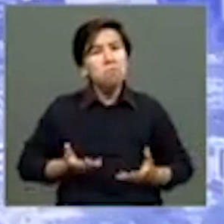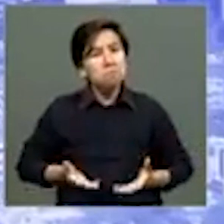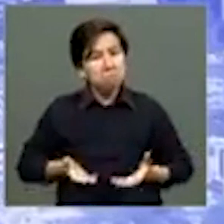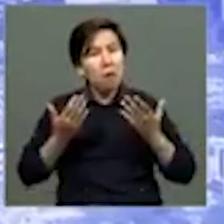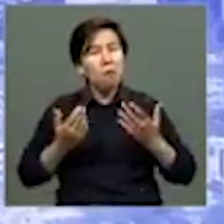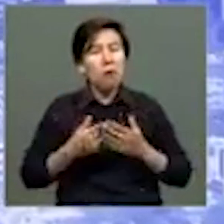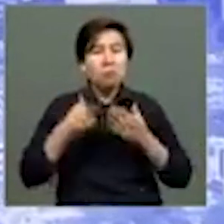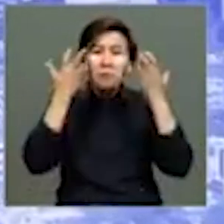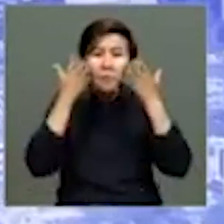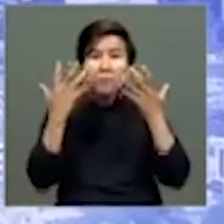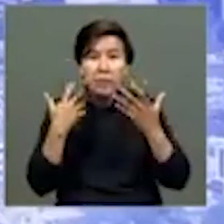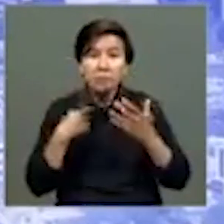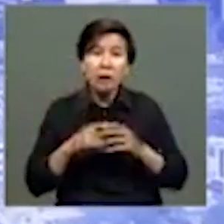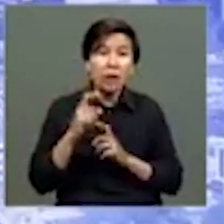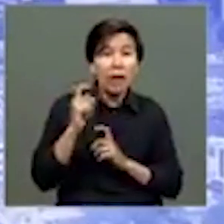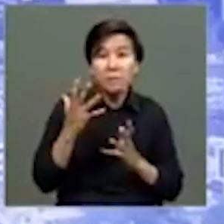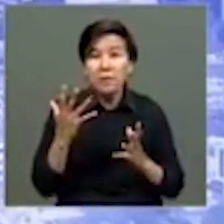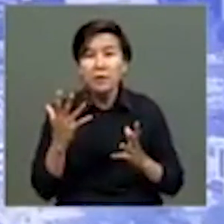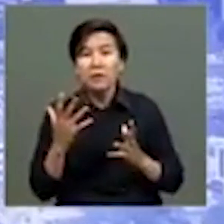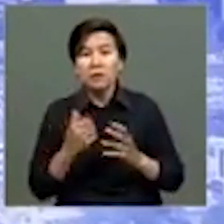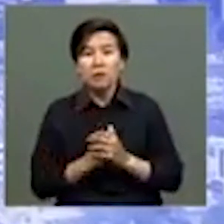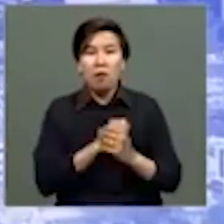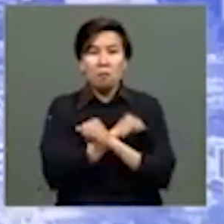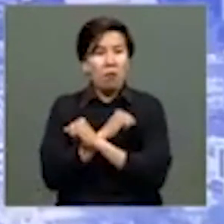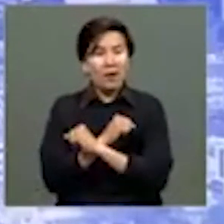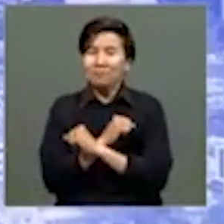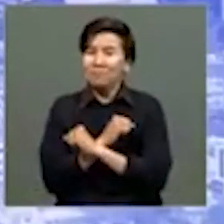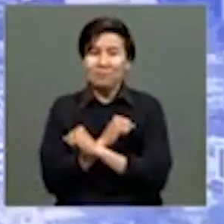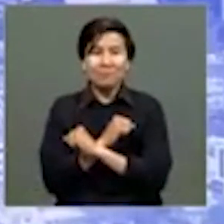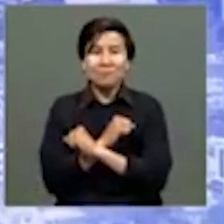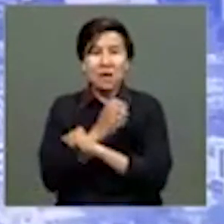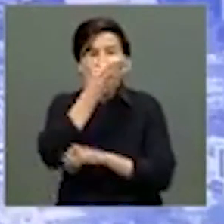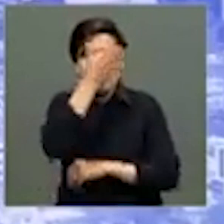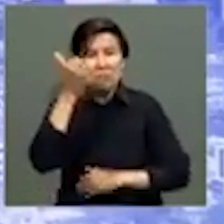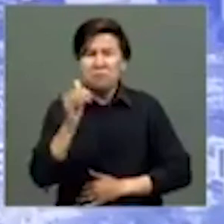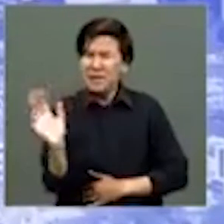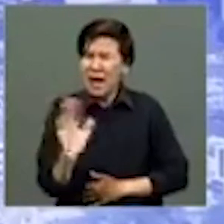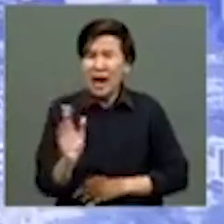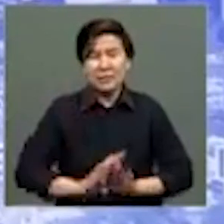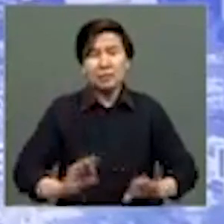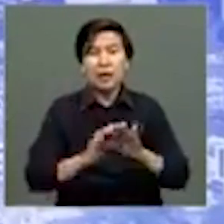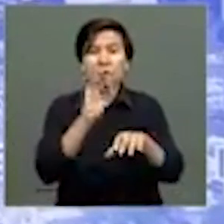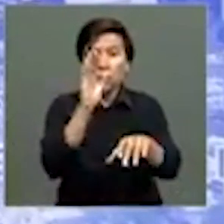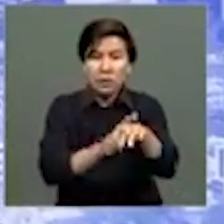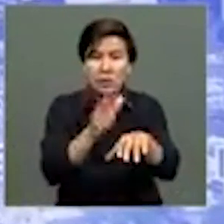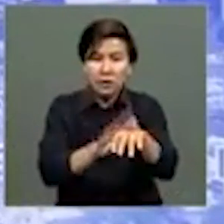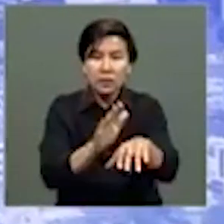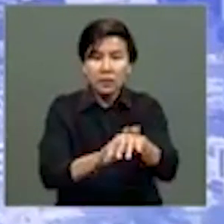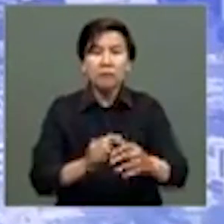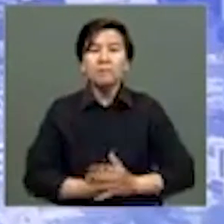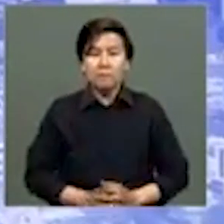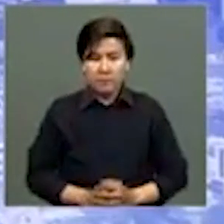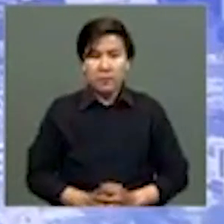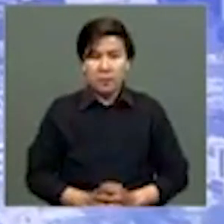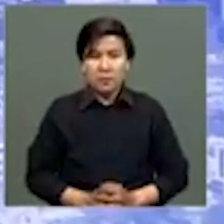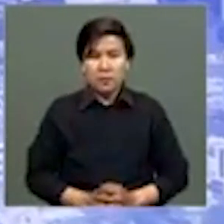ไม่ได้เป็นผู้เสี่ยงก็เลยไม่ได้มีการป้องกันตัวอย่างที่พวกเราเน้นย้ำคือผู้คนเหล่านี้ก็ยังเดินทาง